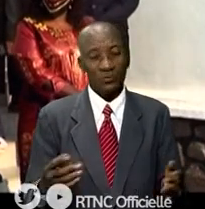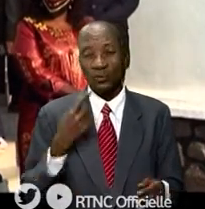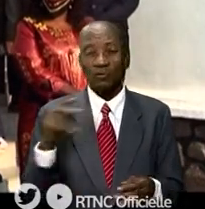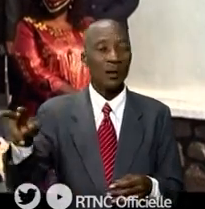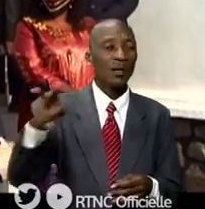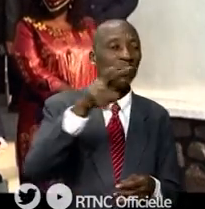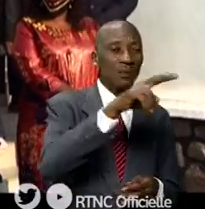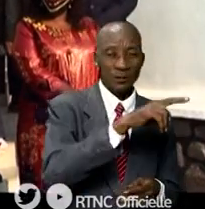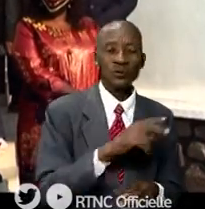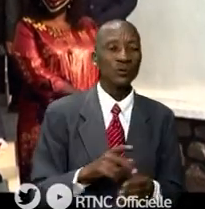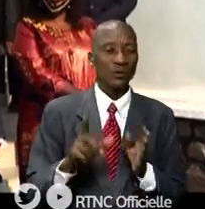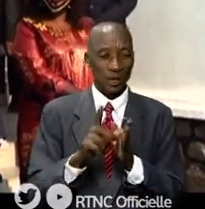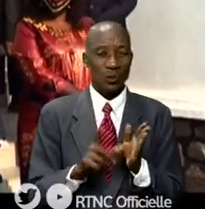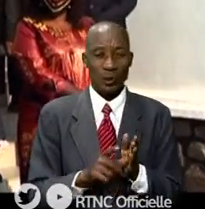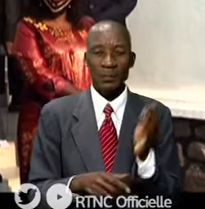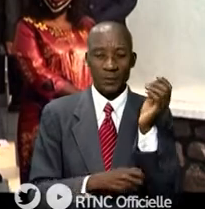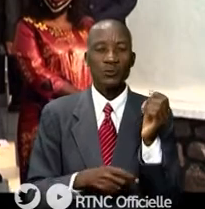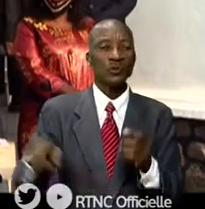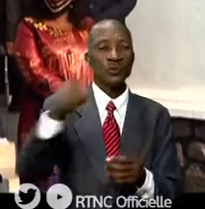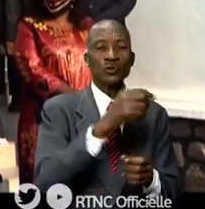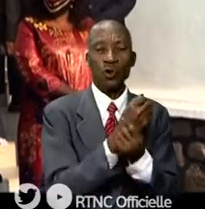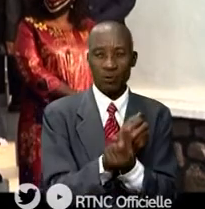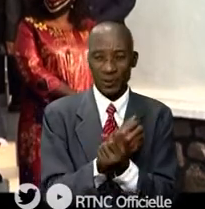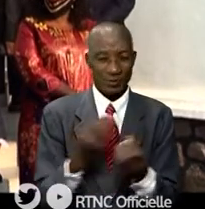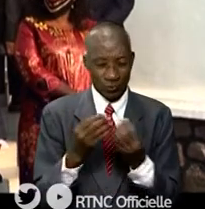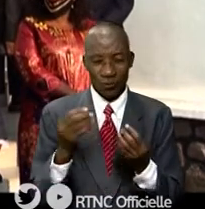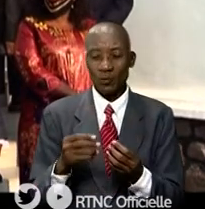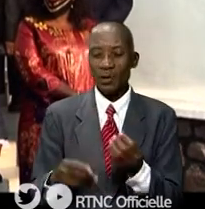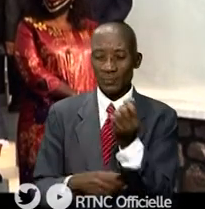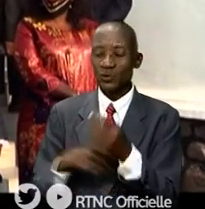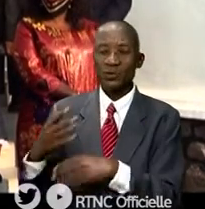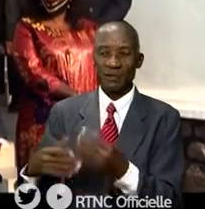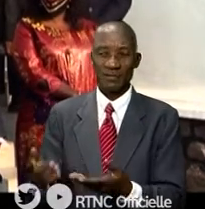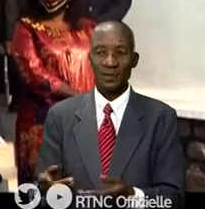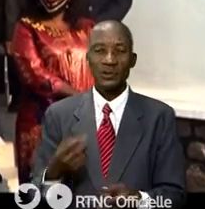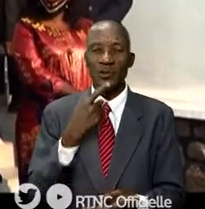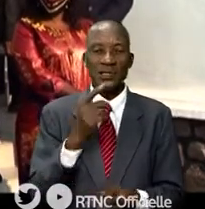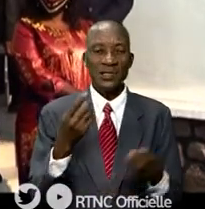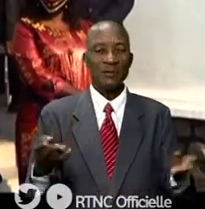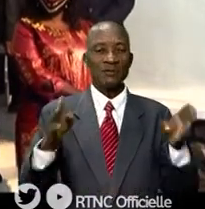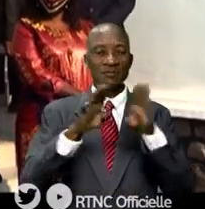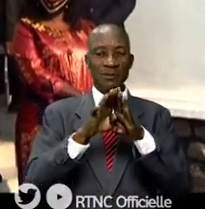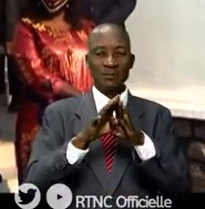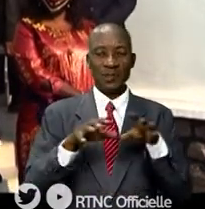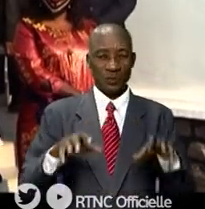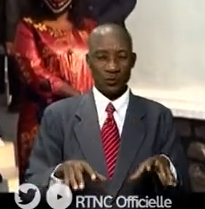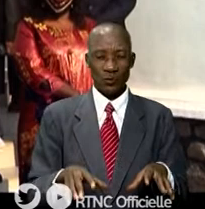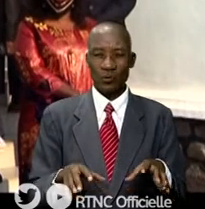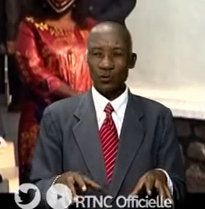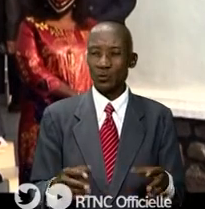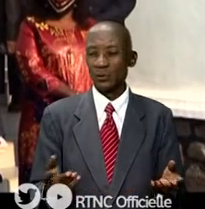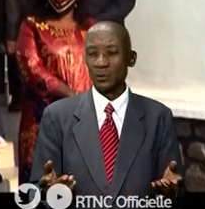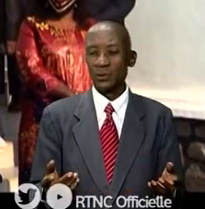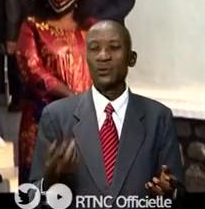la plupart. Nous avons parlé du déconfinement, le déconfinement de la RDC, parce que nous devons apprendre à vivre avec la